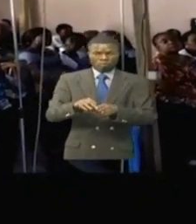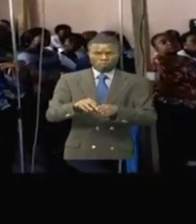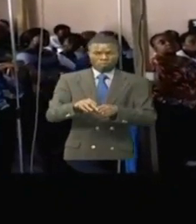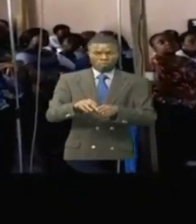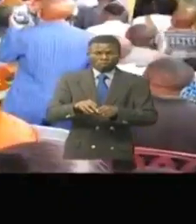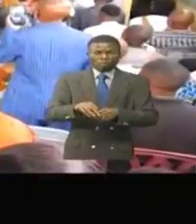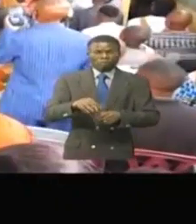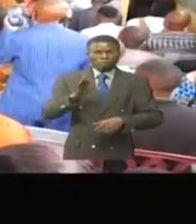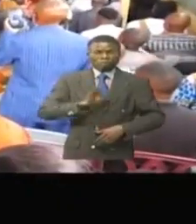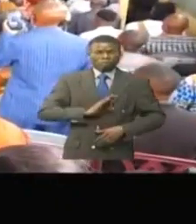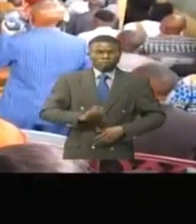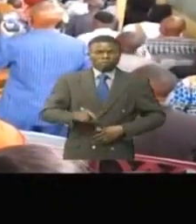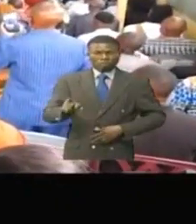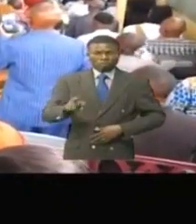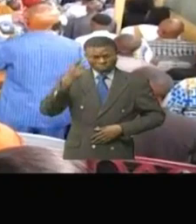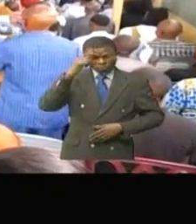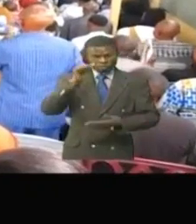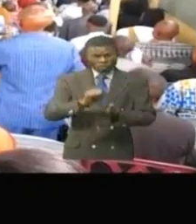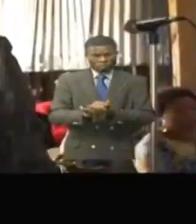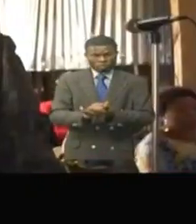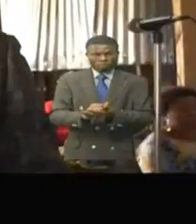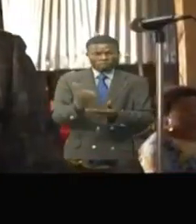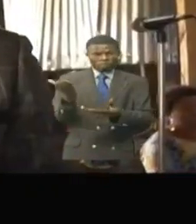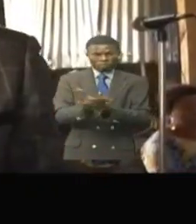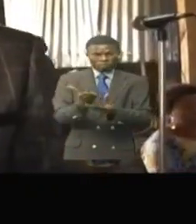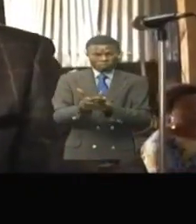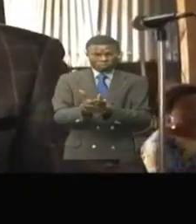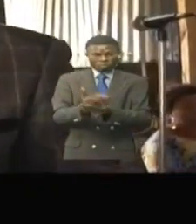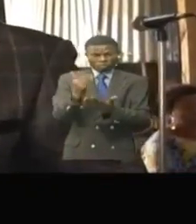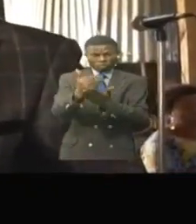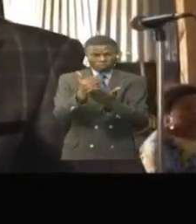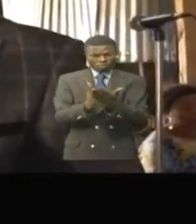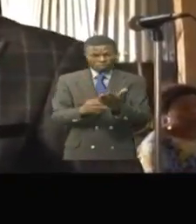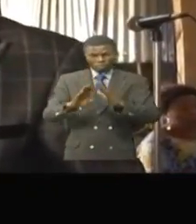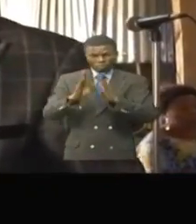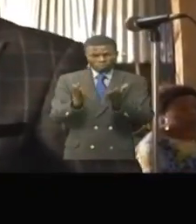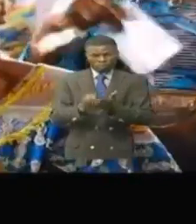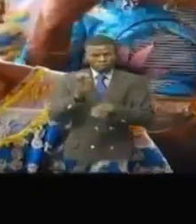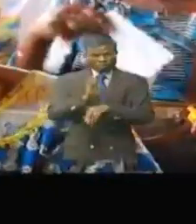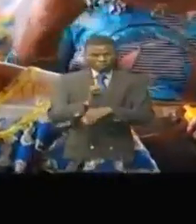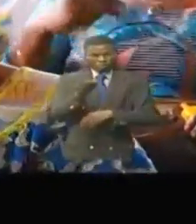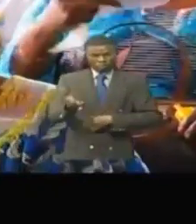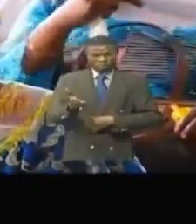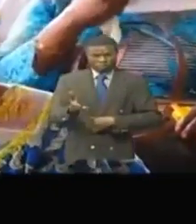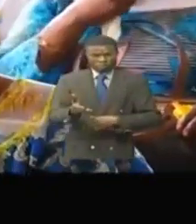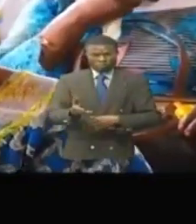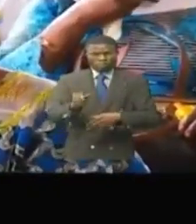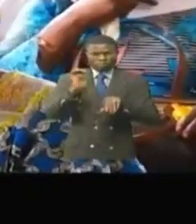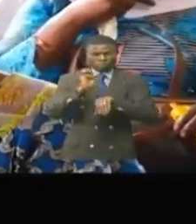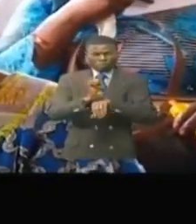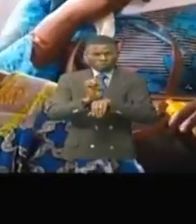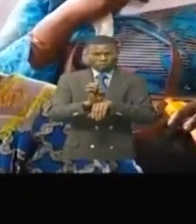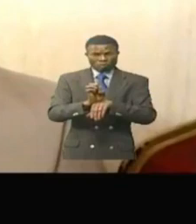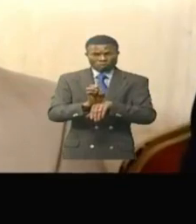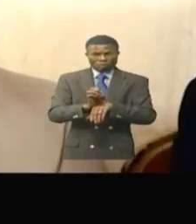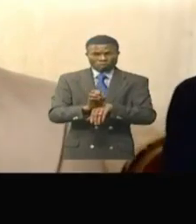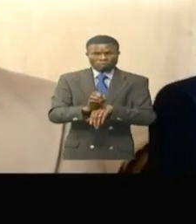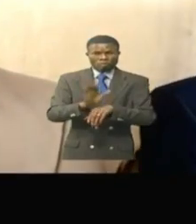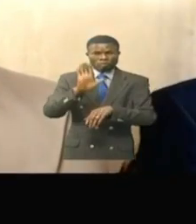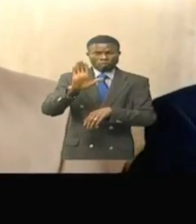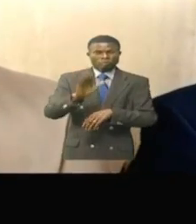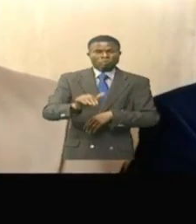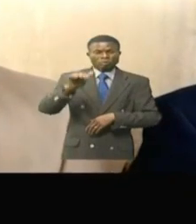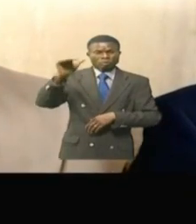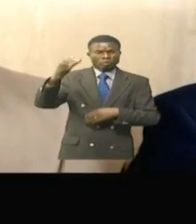l'élection des Fatih Bédon, c'était en 2023. À cet effet, un cahier des charges reprenant les doléances de cette grande communauté religieuse qui compte près de 5 millions de